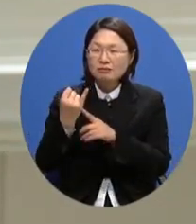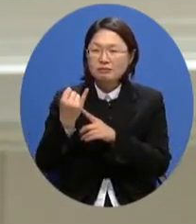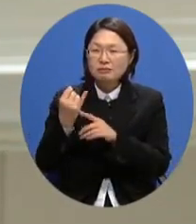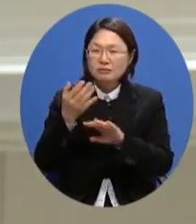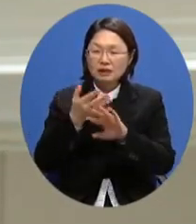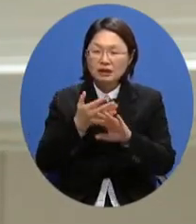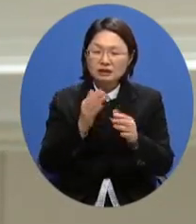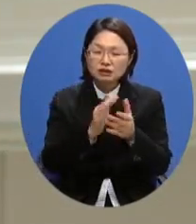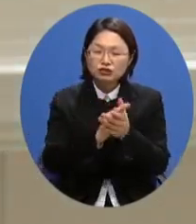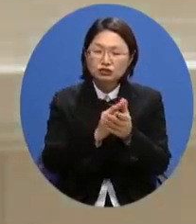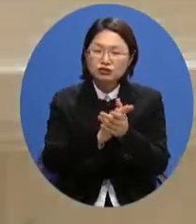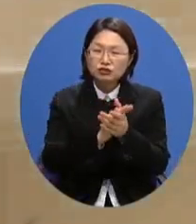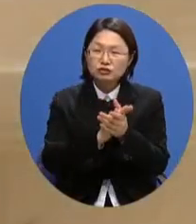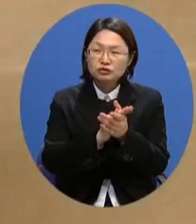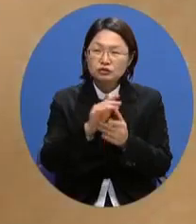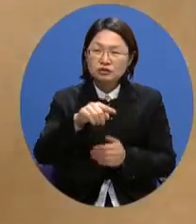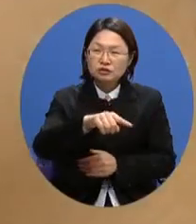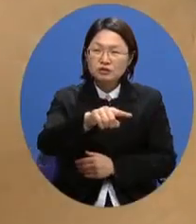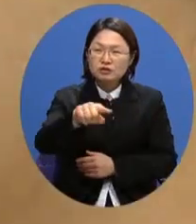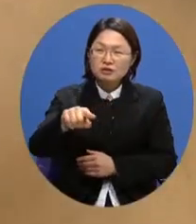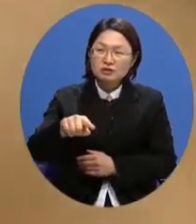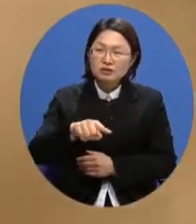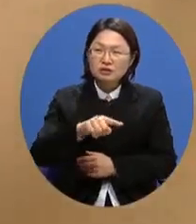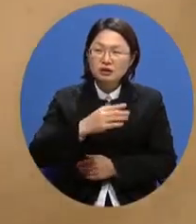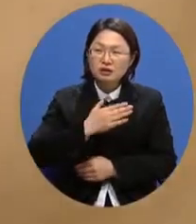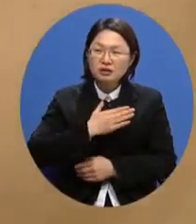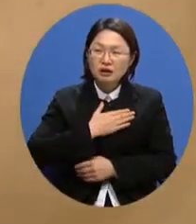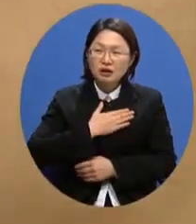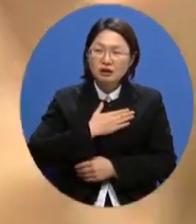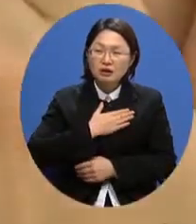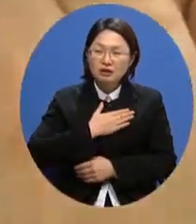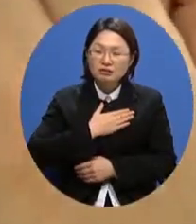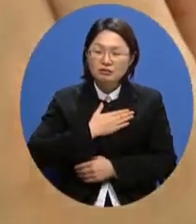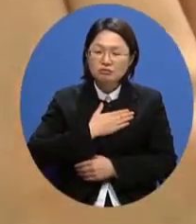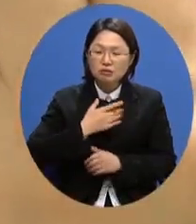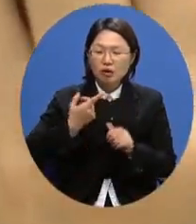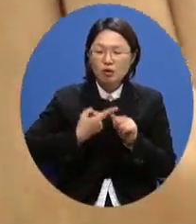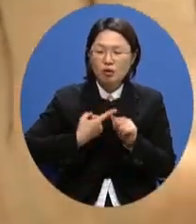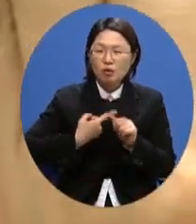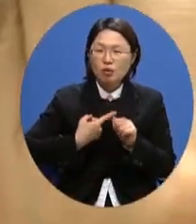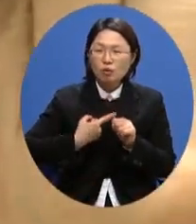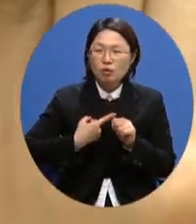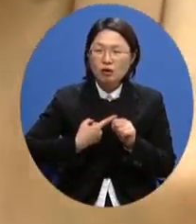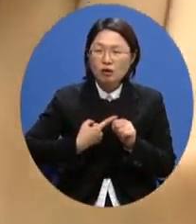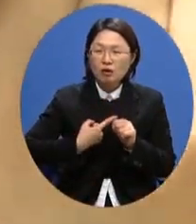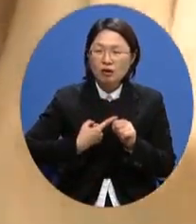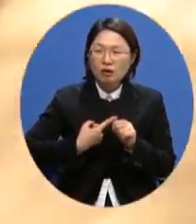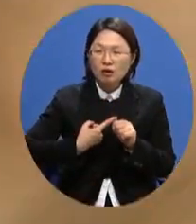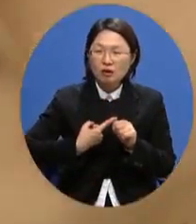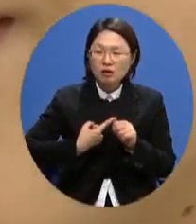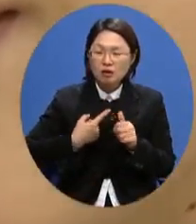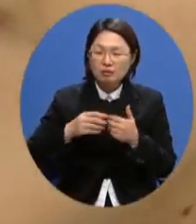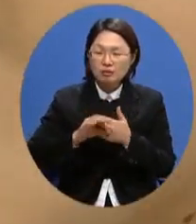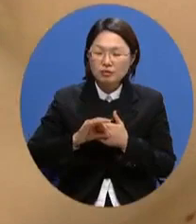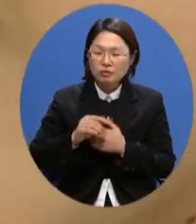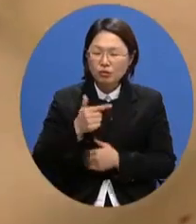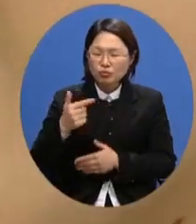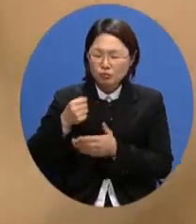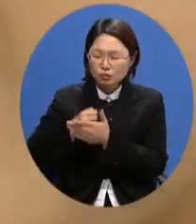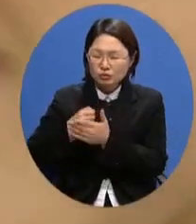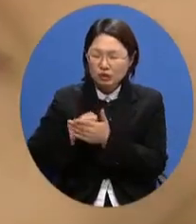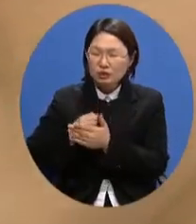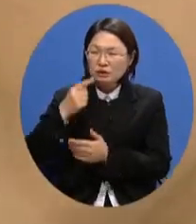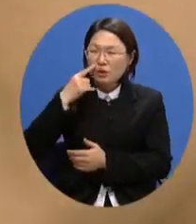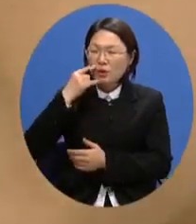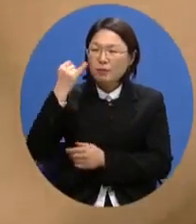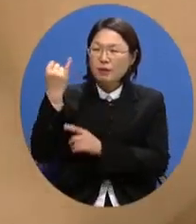다른 친구들이 괜히 날 가지고 혼담하고 그래서 너무 속상해.